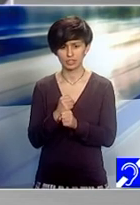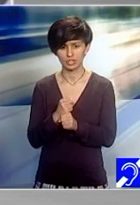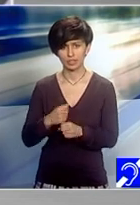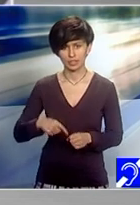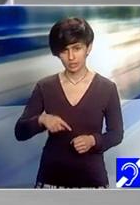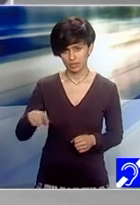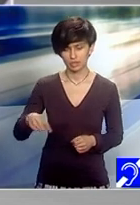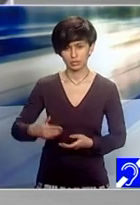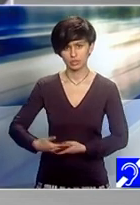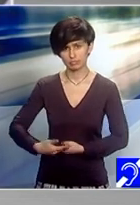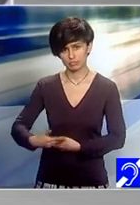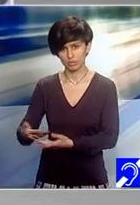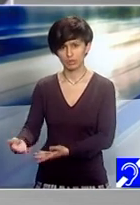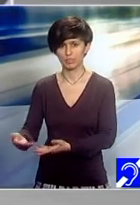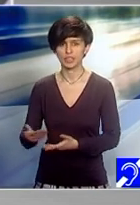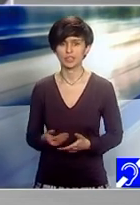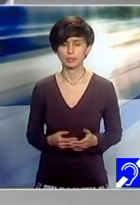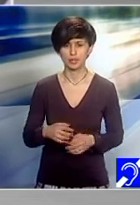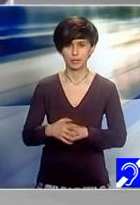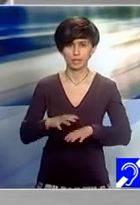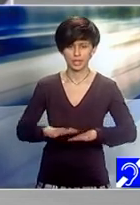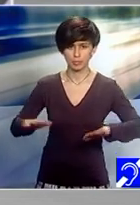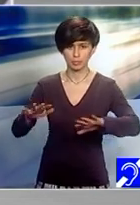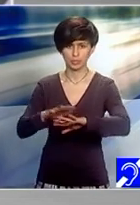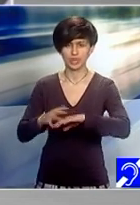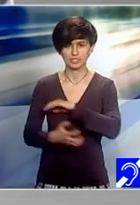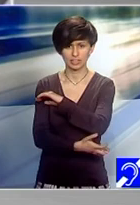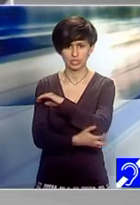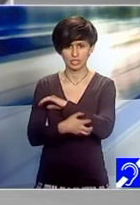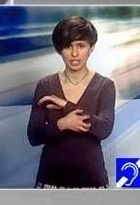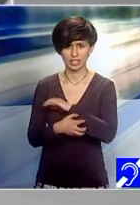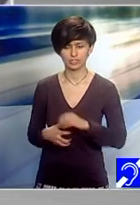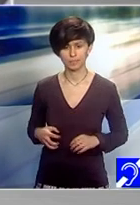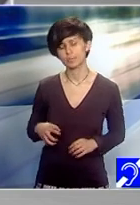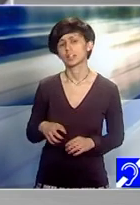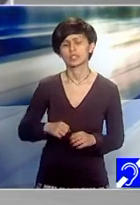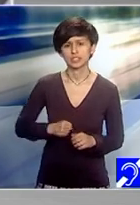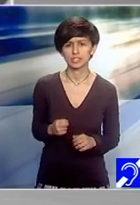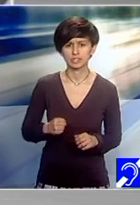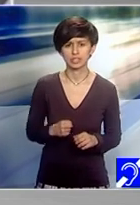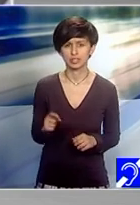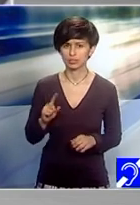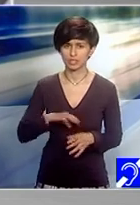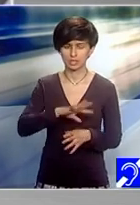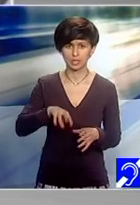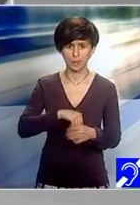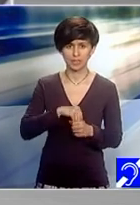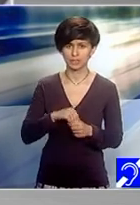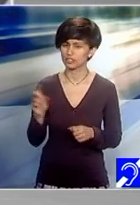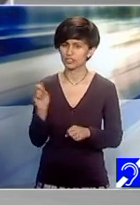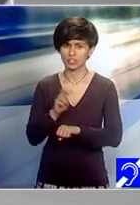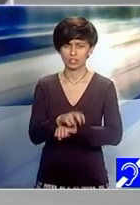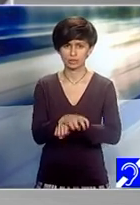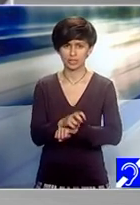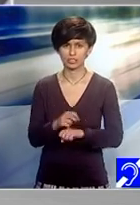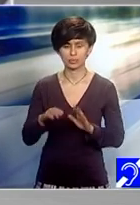populației defavorizate, izolate, din Munții Apuseni, din sate unde medicii de familie nu participă în mod normal la